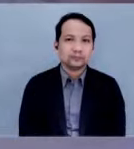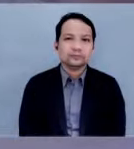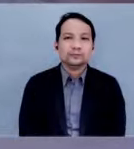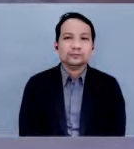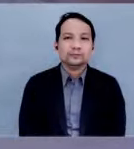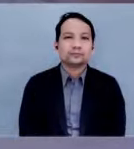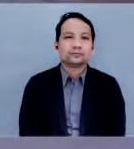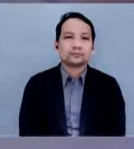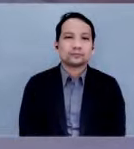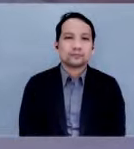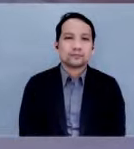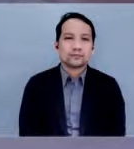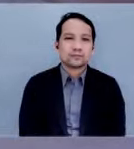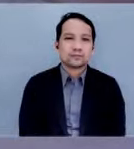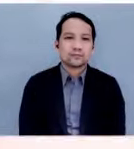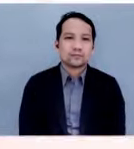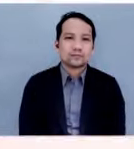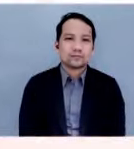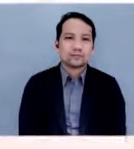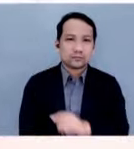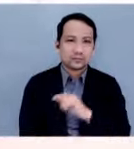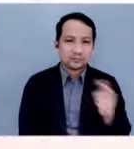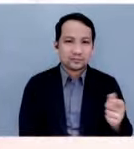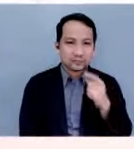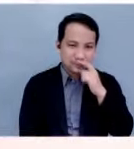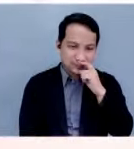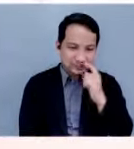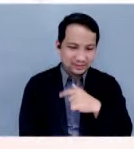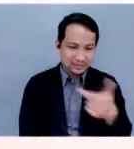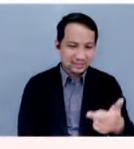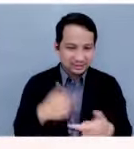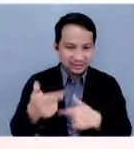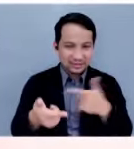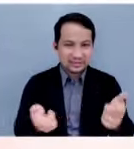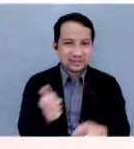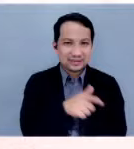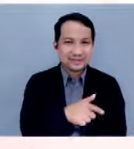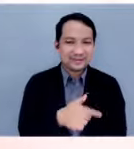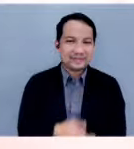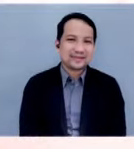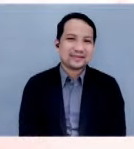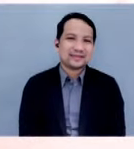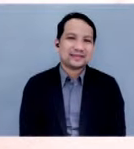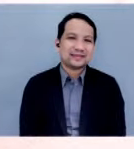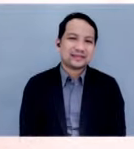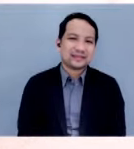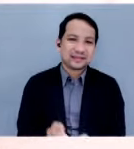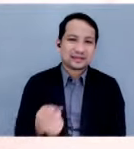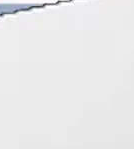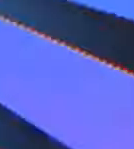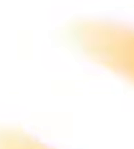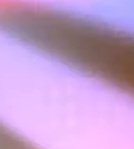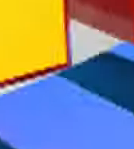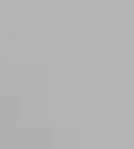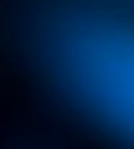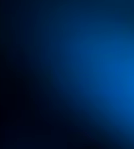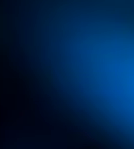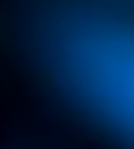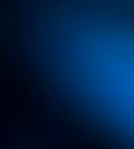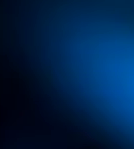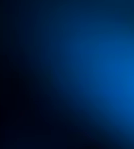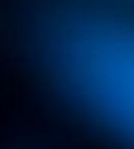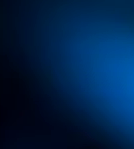Jester. Oh, ayan. Ayun talaga, dinujoke ko lang talaga ako. Ayun na tayo mamaya sa kitang-kita, mga gawang